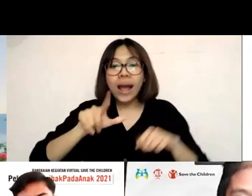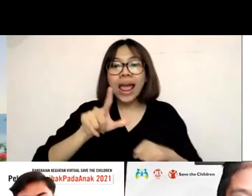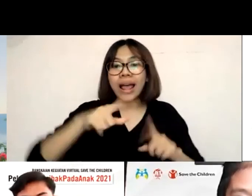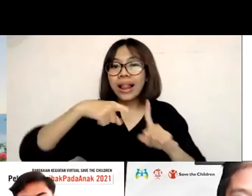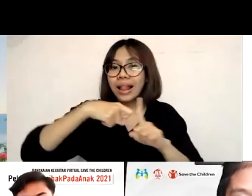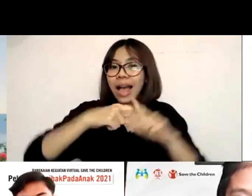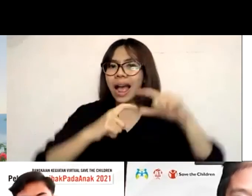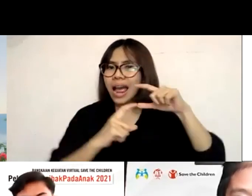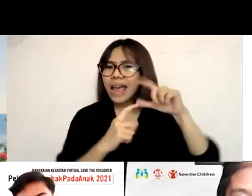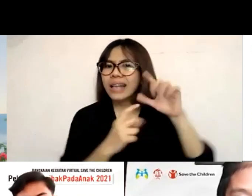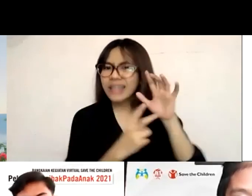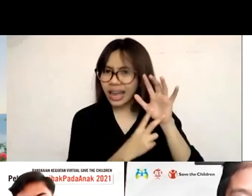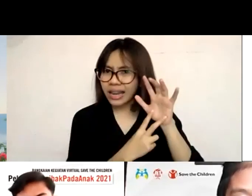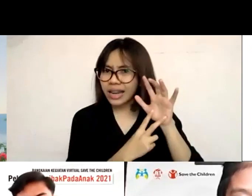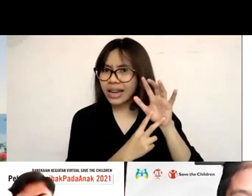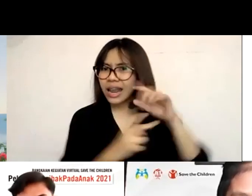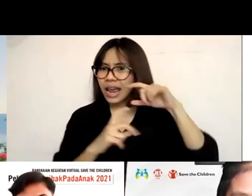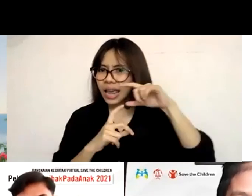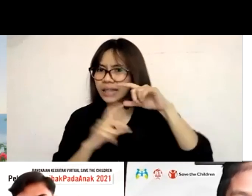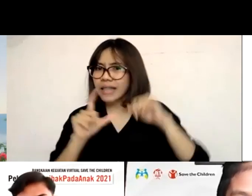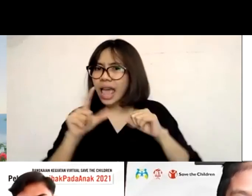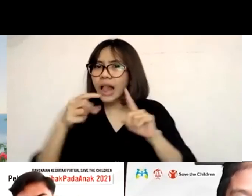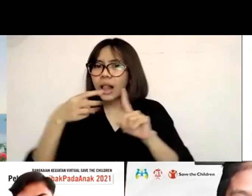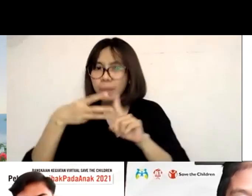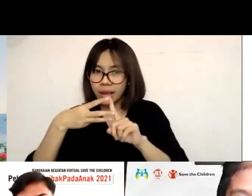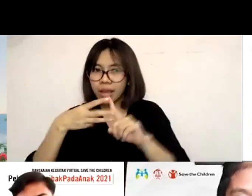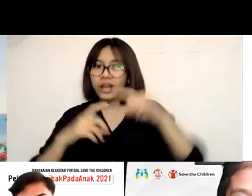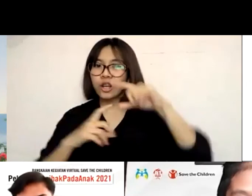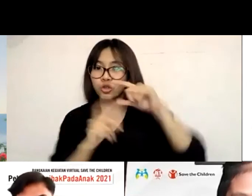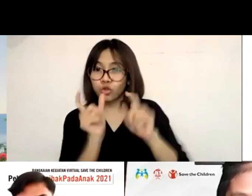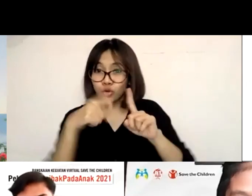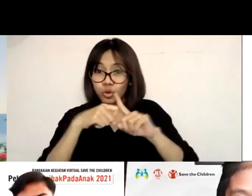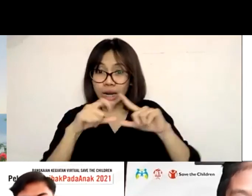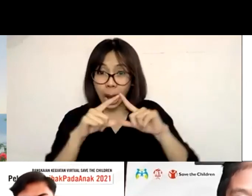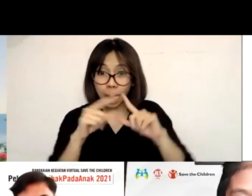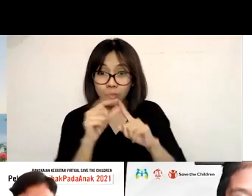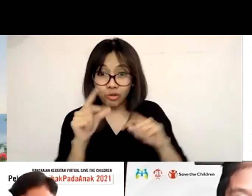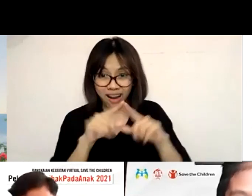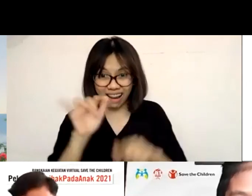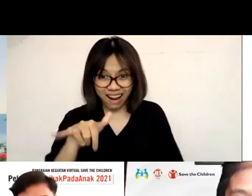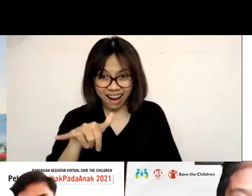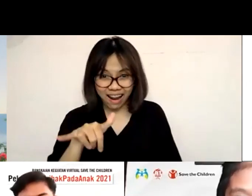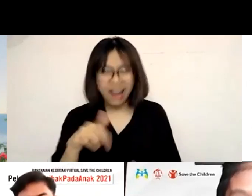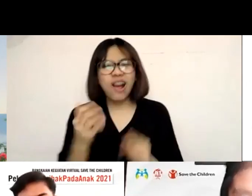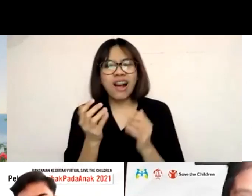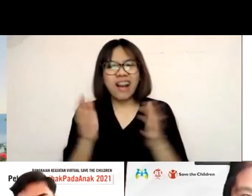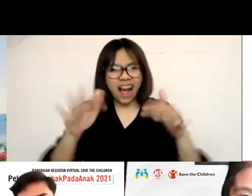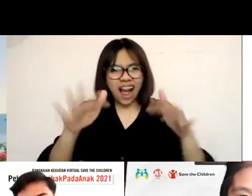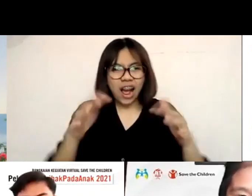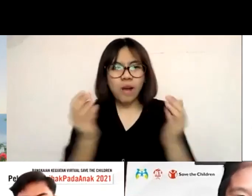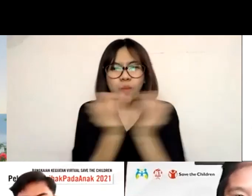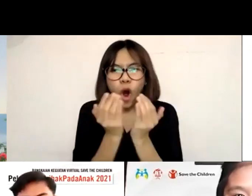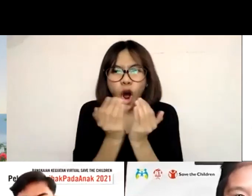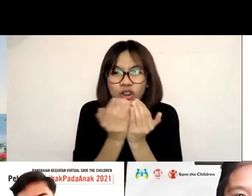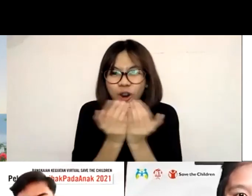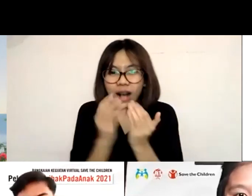B Sukapura dalam bidang modeling dan juga painting. Mohon doa restunya Maaf, Bapak Ibu boleh semua. menyampaikan satu